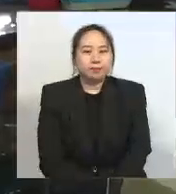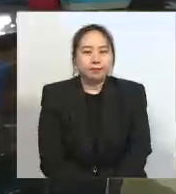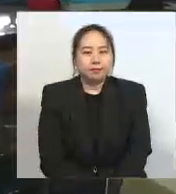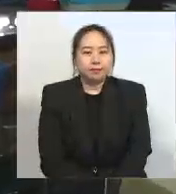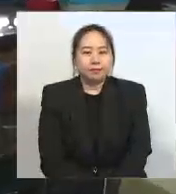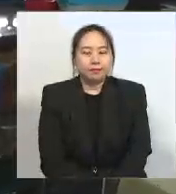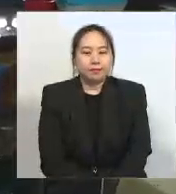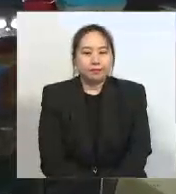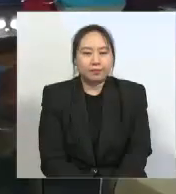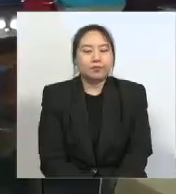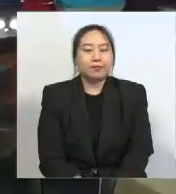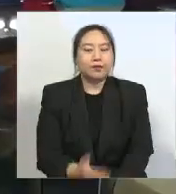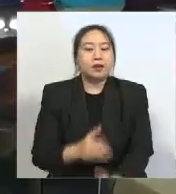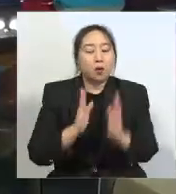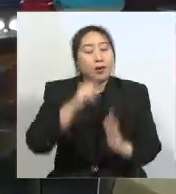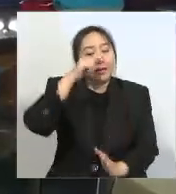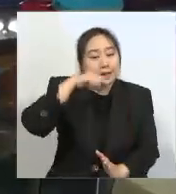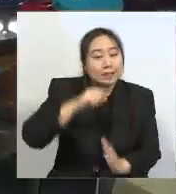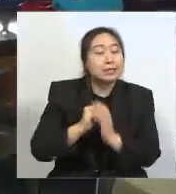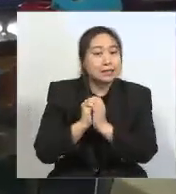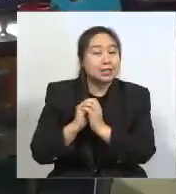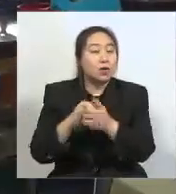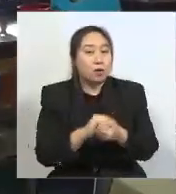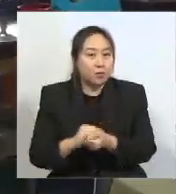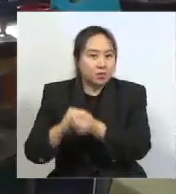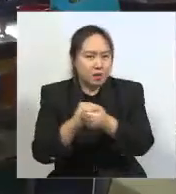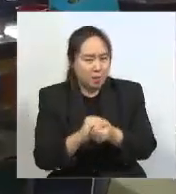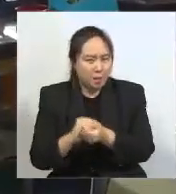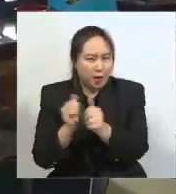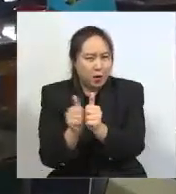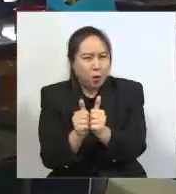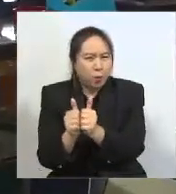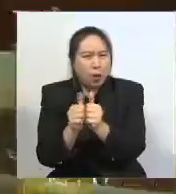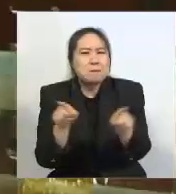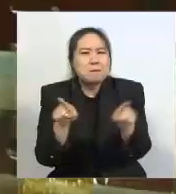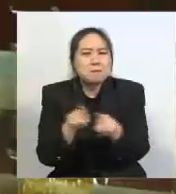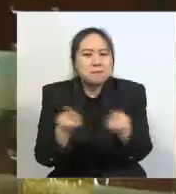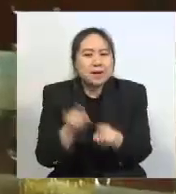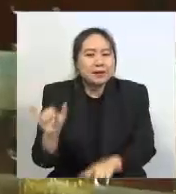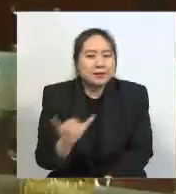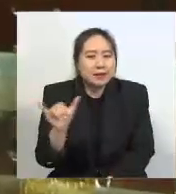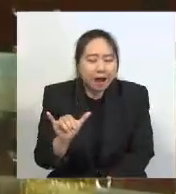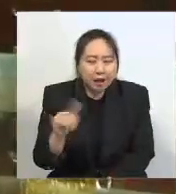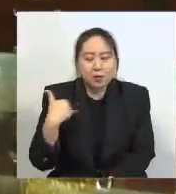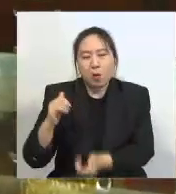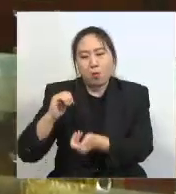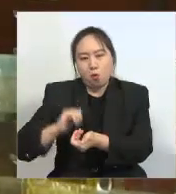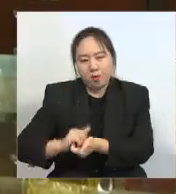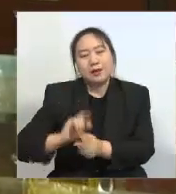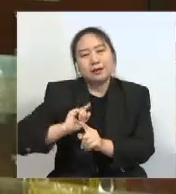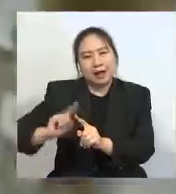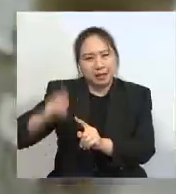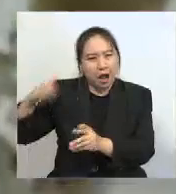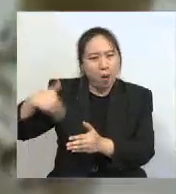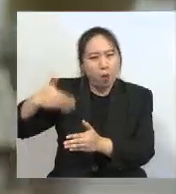ค ์ความสัมพันธ์ระหว่างไทยจีนเป็นมิตรประเทศที่มีความใกล้ชิดสุดเครือญาติมีความร่วมมือในด้านต่างๆมาอย่างยาวน